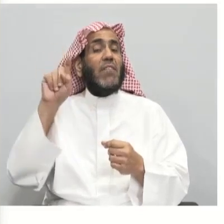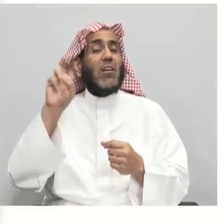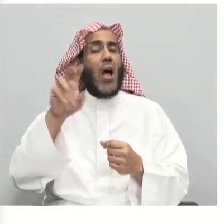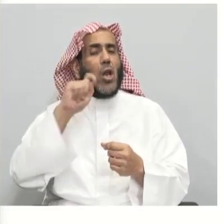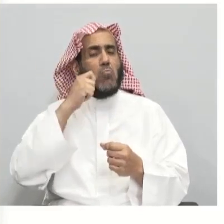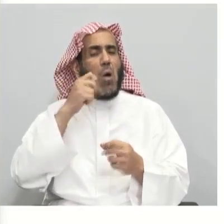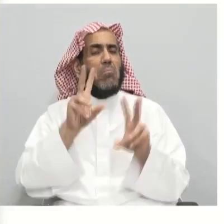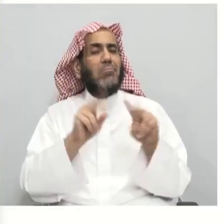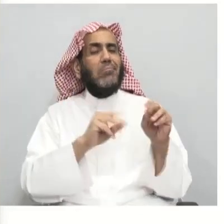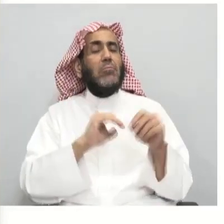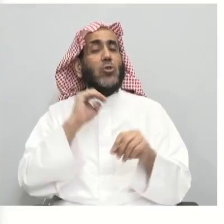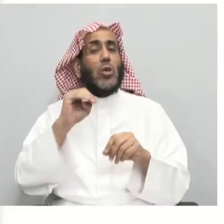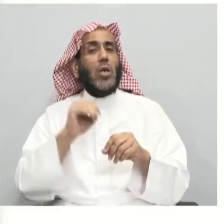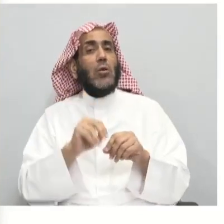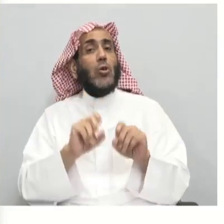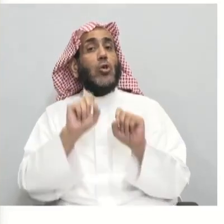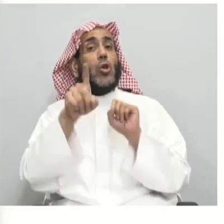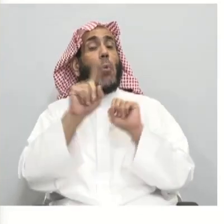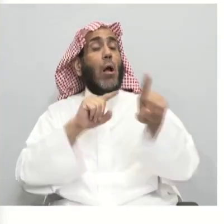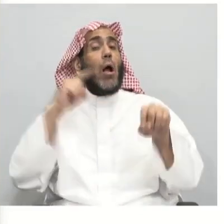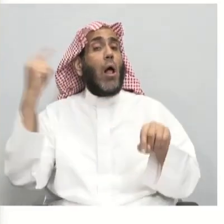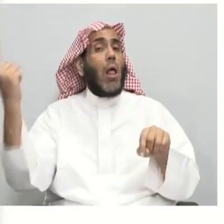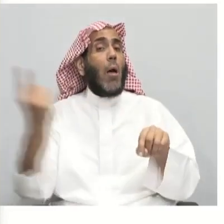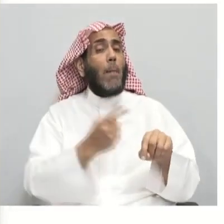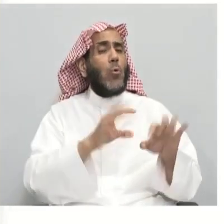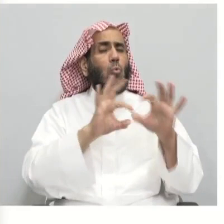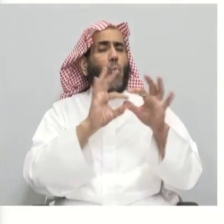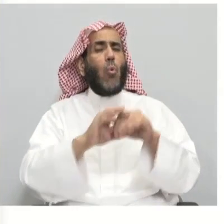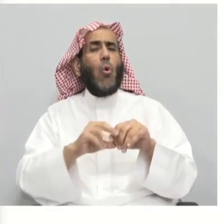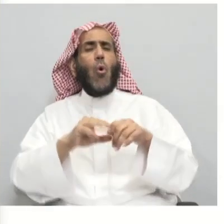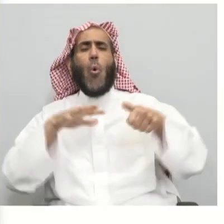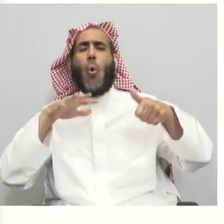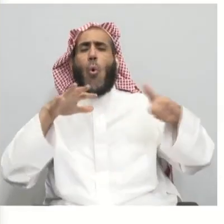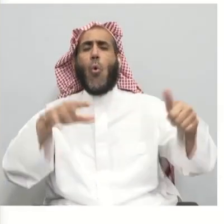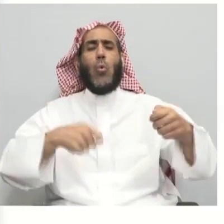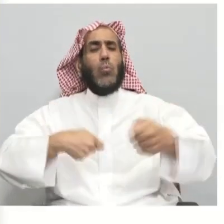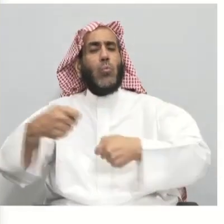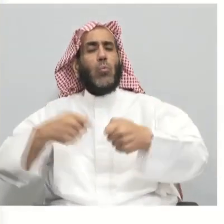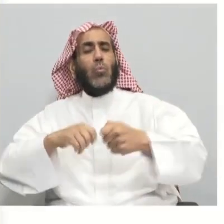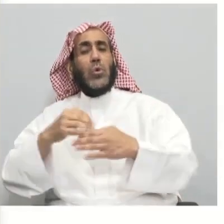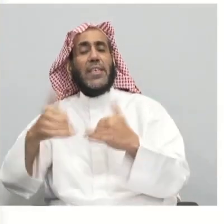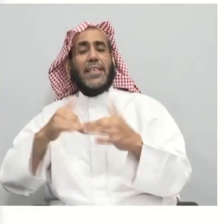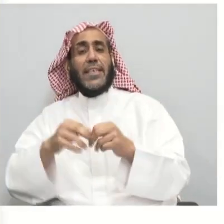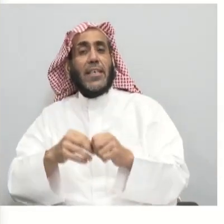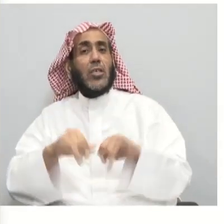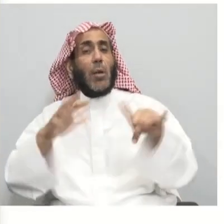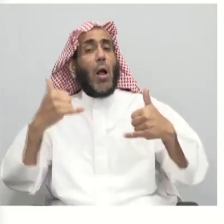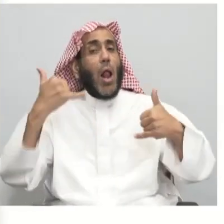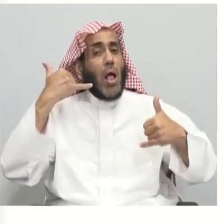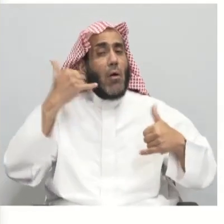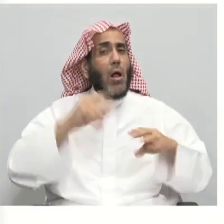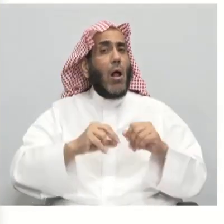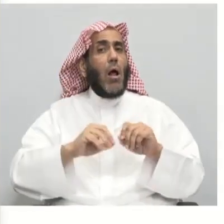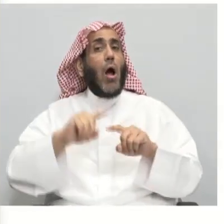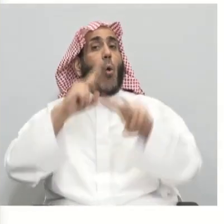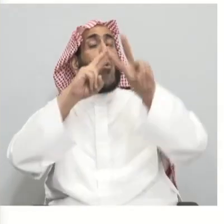جيم شبكه عالميه تربط ملايين الحواسب عن طريق الشبكه الهاتفيه او